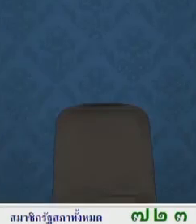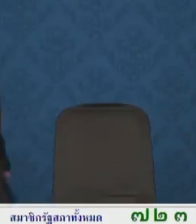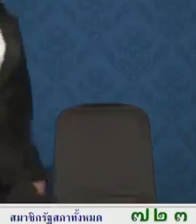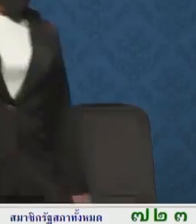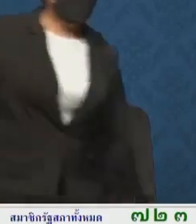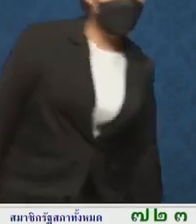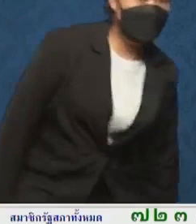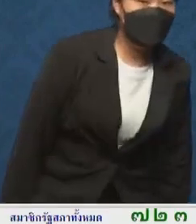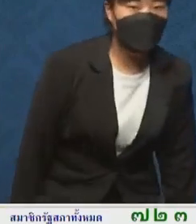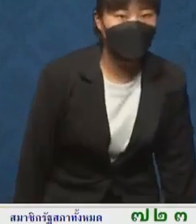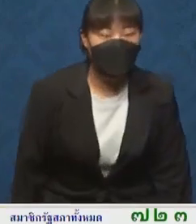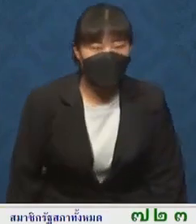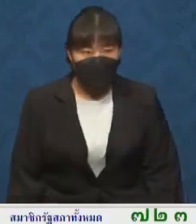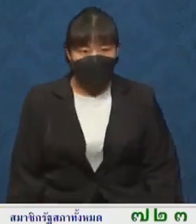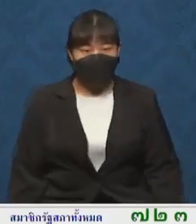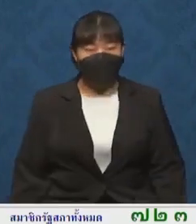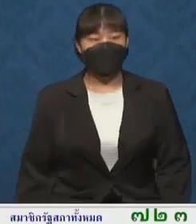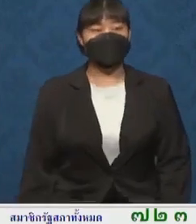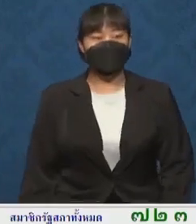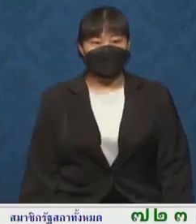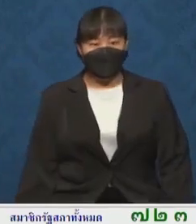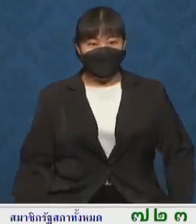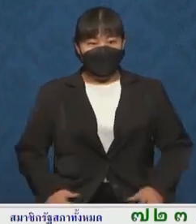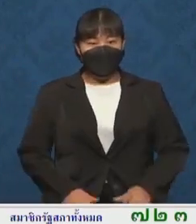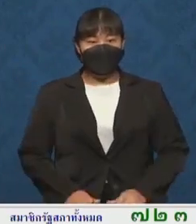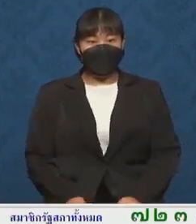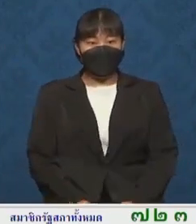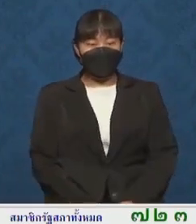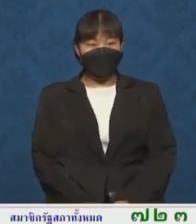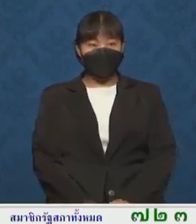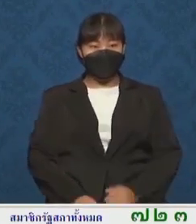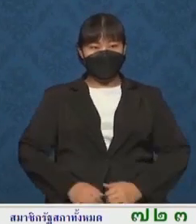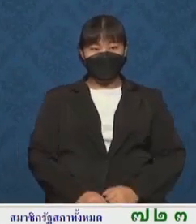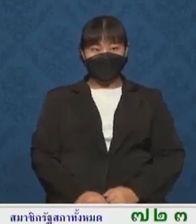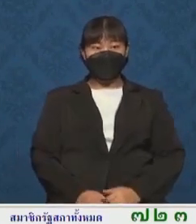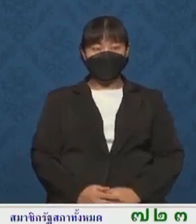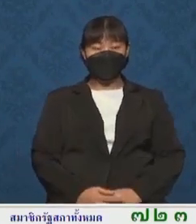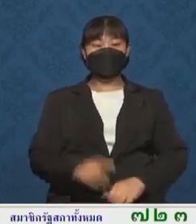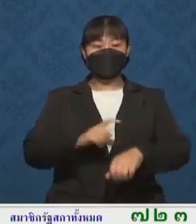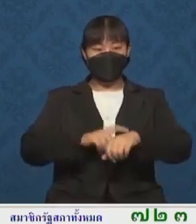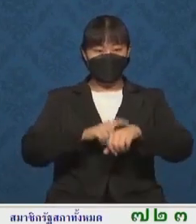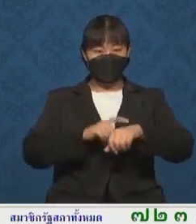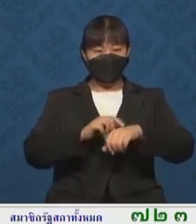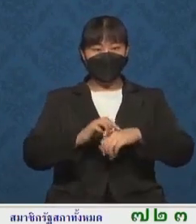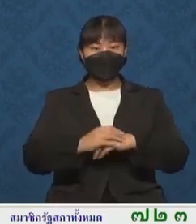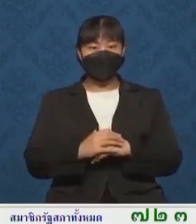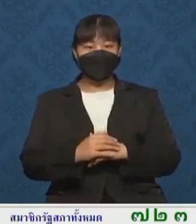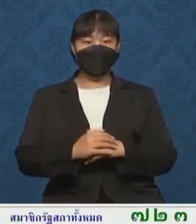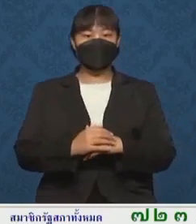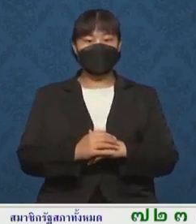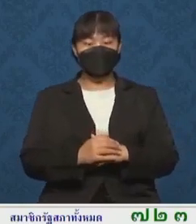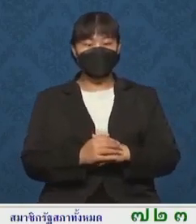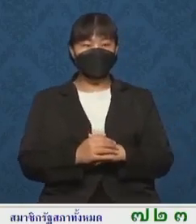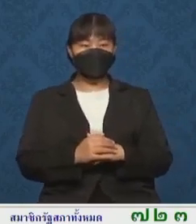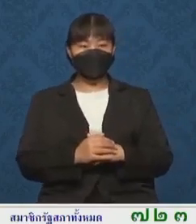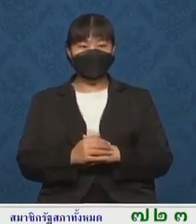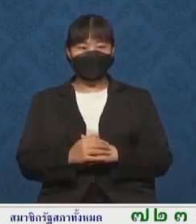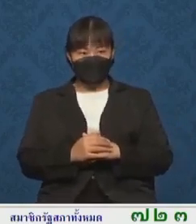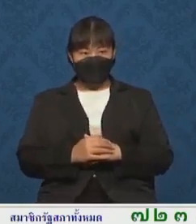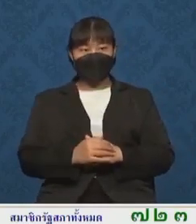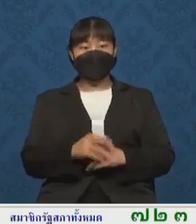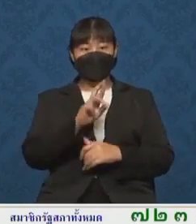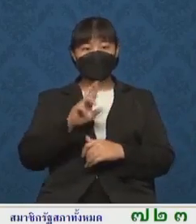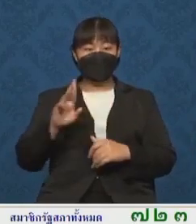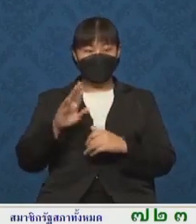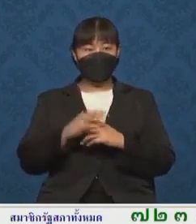ว่าประเทศนี้เคยมีช่วงเวลายาวนานพอสมควรอาจจะเกือบครึ่งหนึ่งในเดียวครับที่เราใช้ระบบ